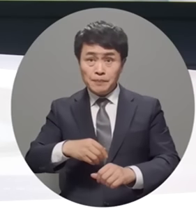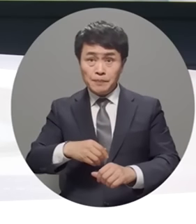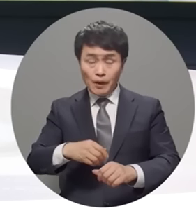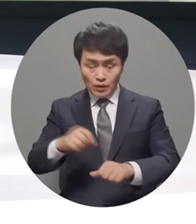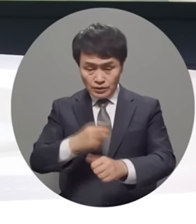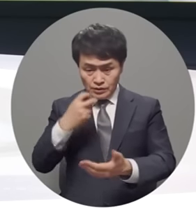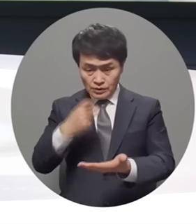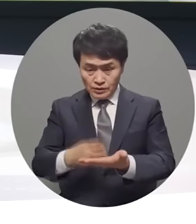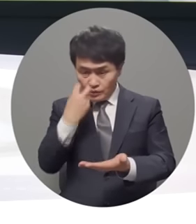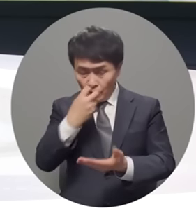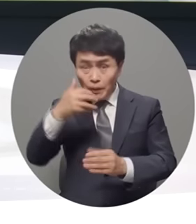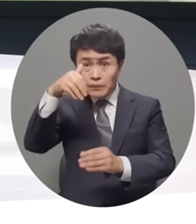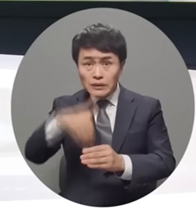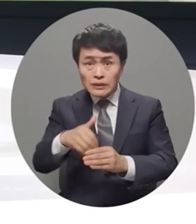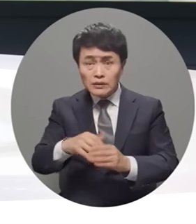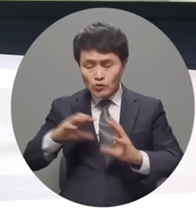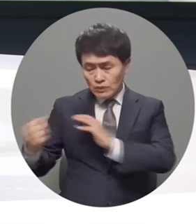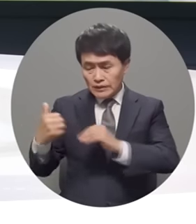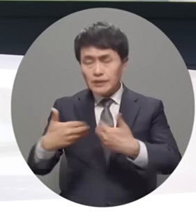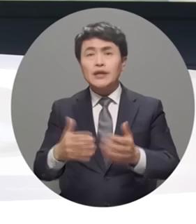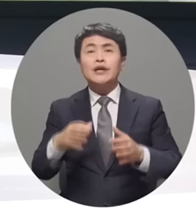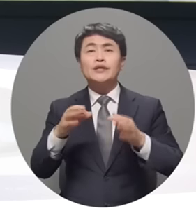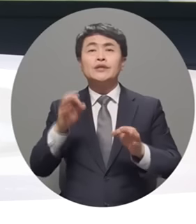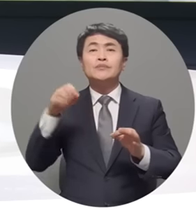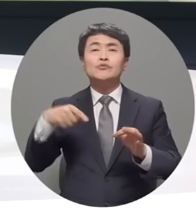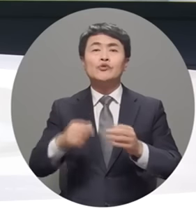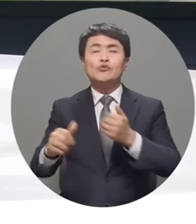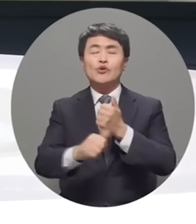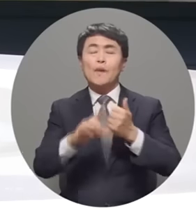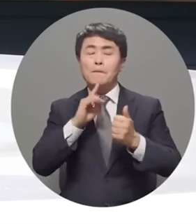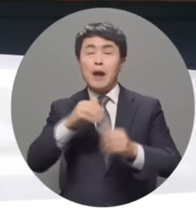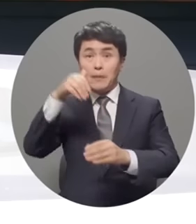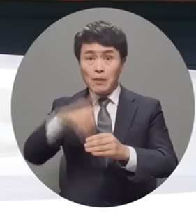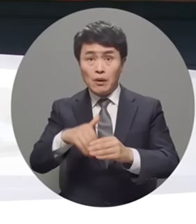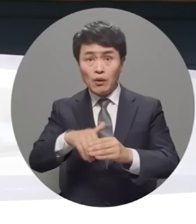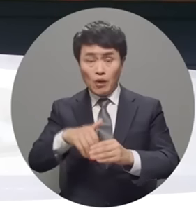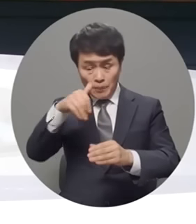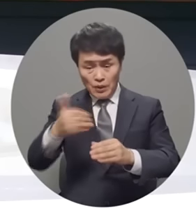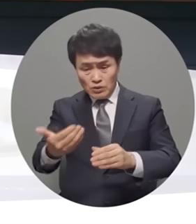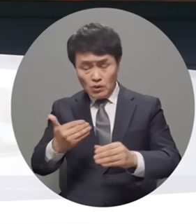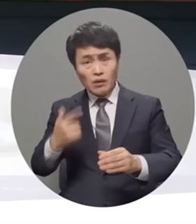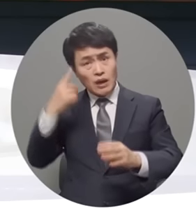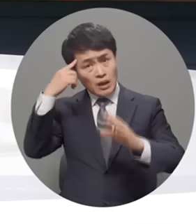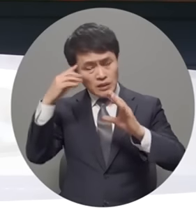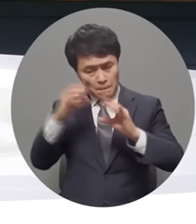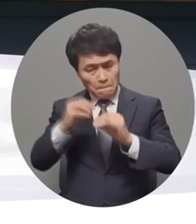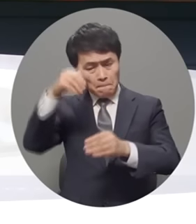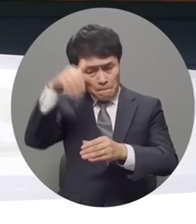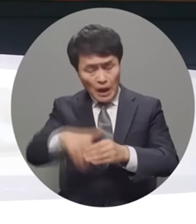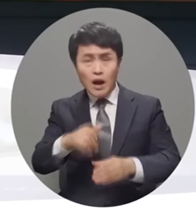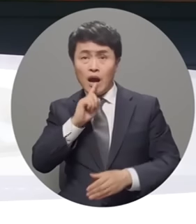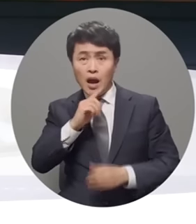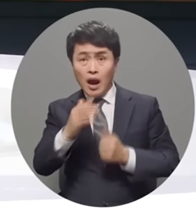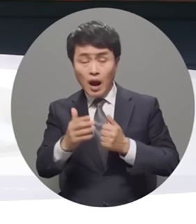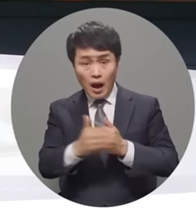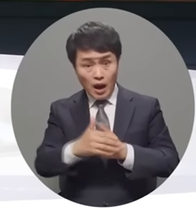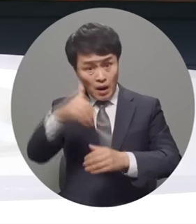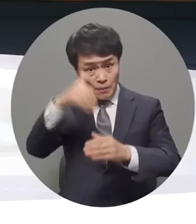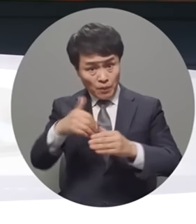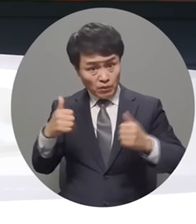김웅 의원만 유일하게 찬성표를 던졌습니다. 그런데 표결 하루 전에도 찬성표를 던지겠다고 해놓고 표결에 참여하지